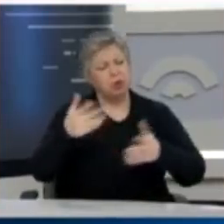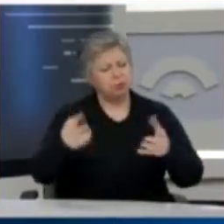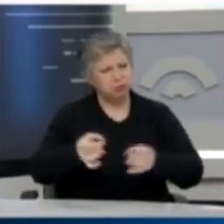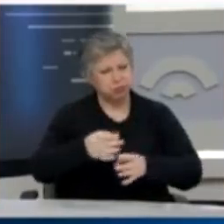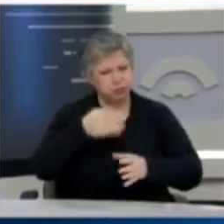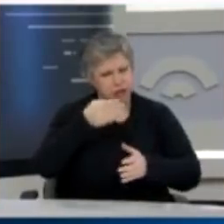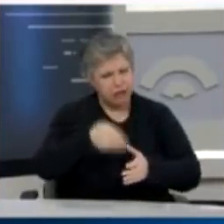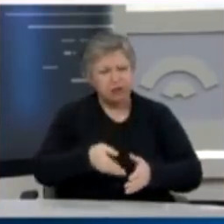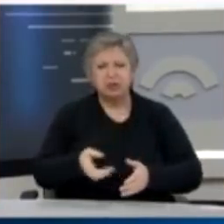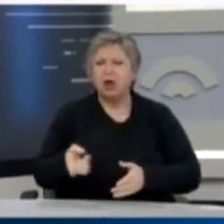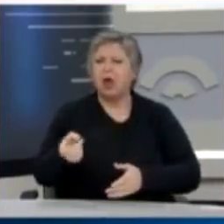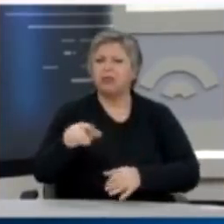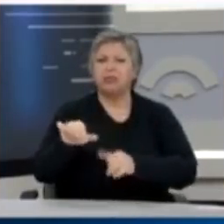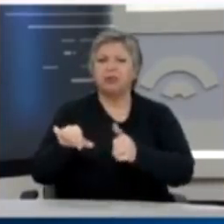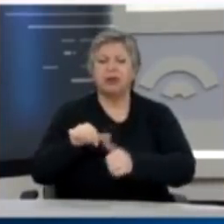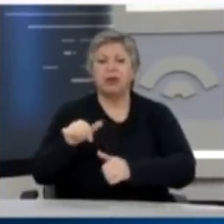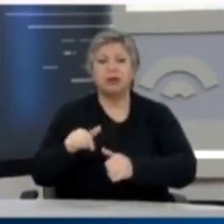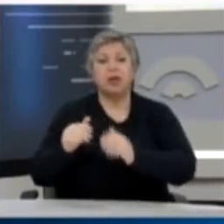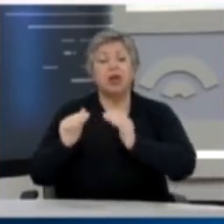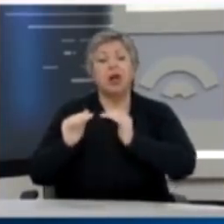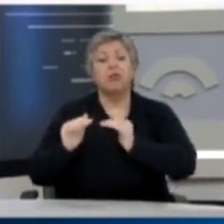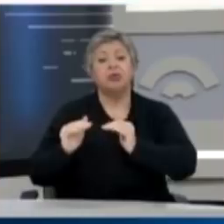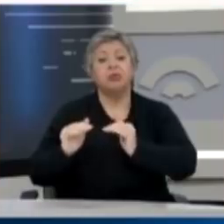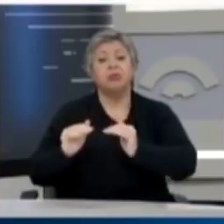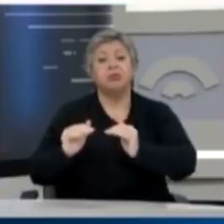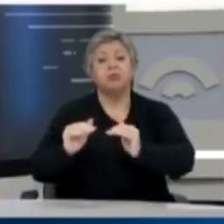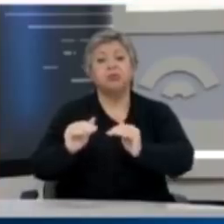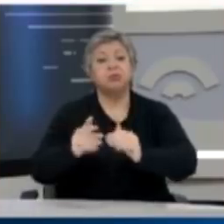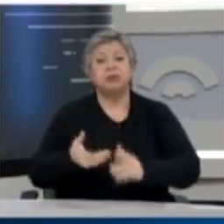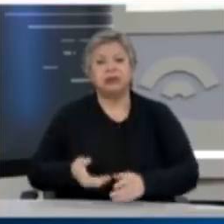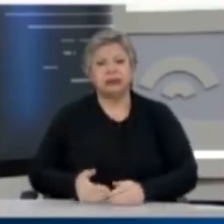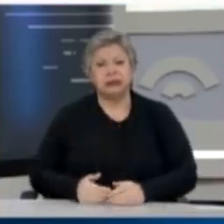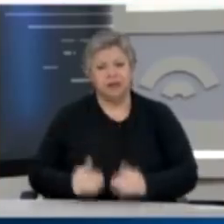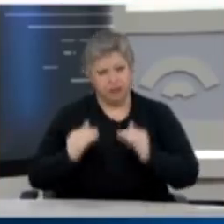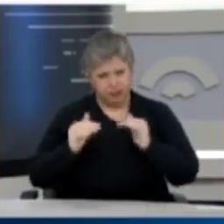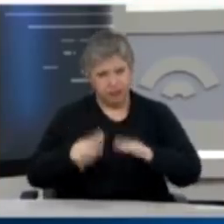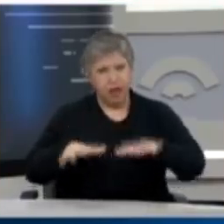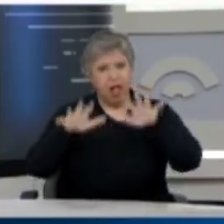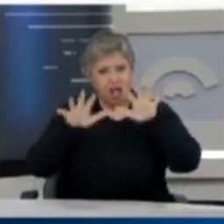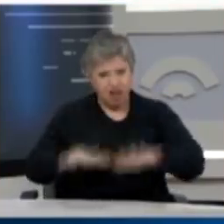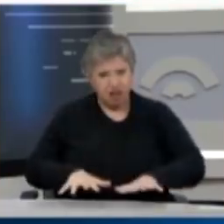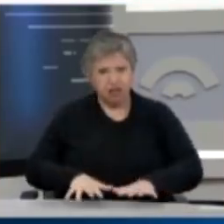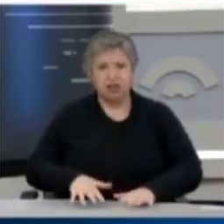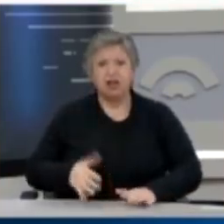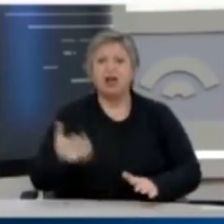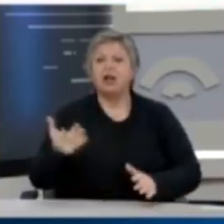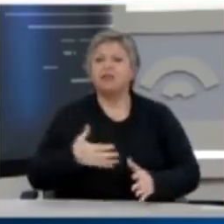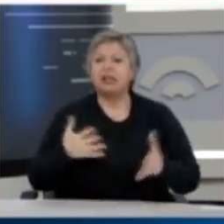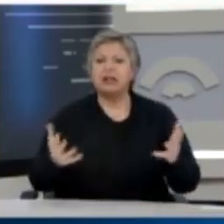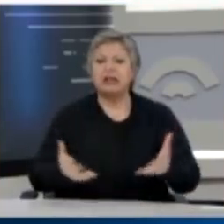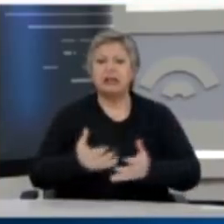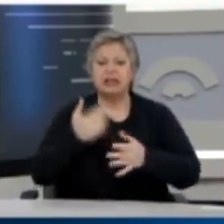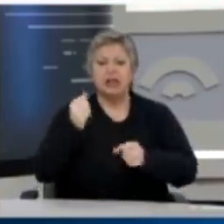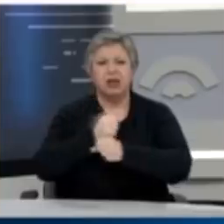τα αστικά κόμματα, για να έχει σταθερότητα στην ανεργία, στην εργασιακή ζούγκλα, στους μισθούς,